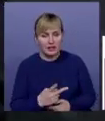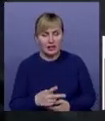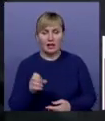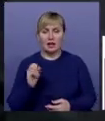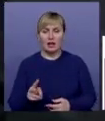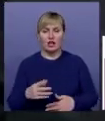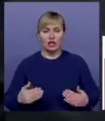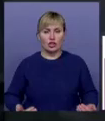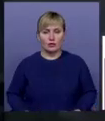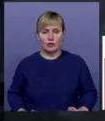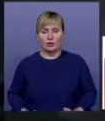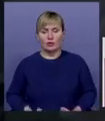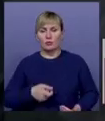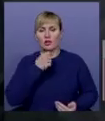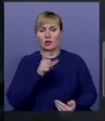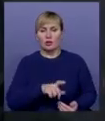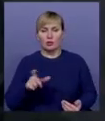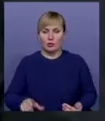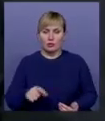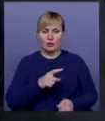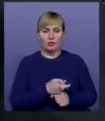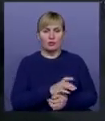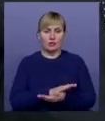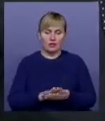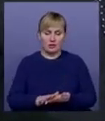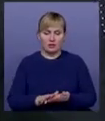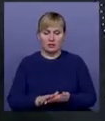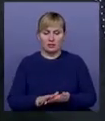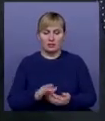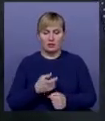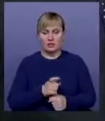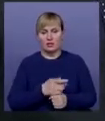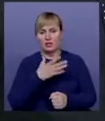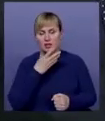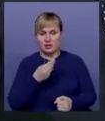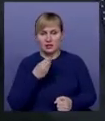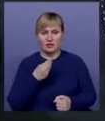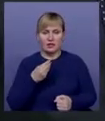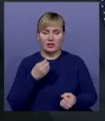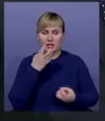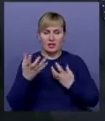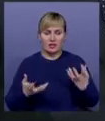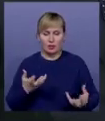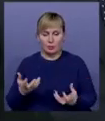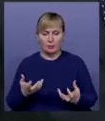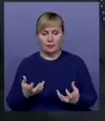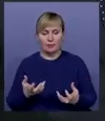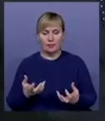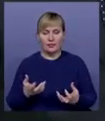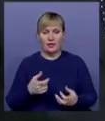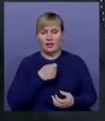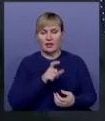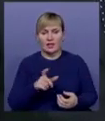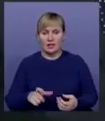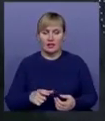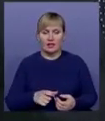живут там пожилые люди там очень чисто там очень красиво и оранжерея старики довольны и